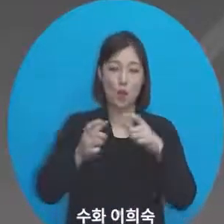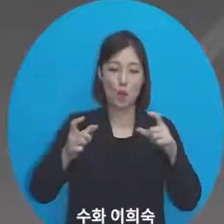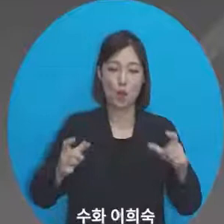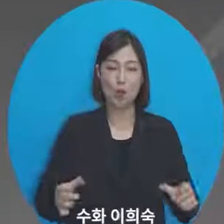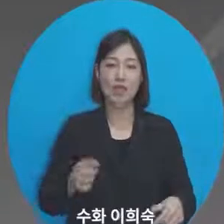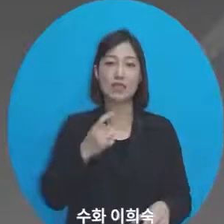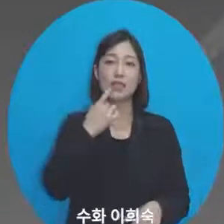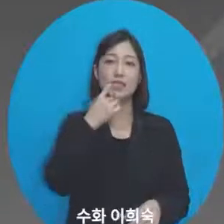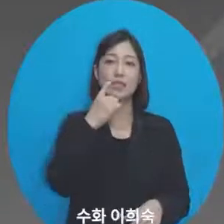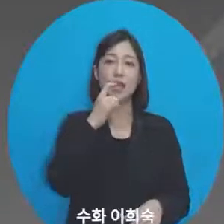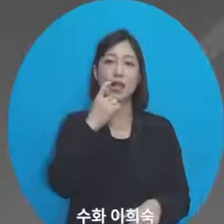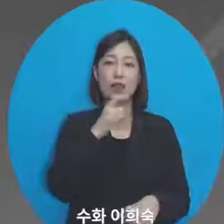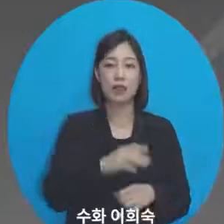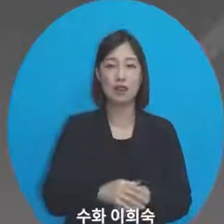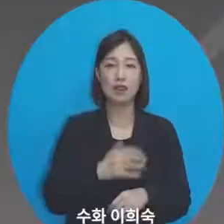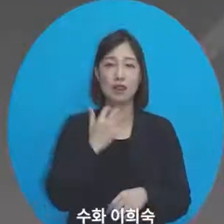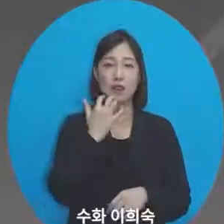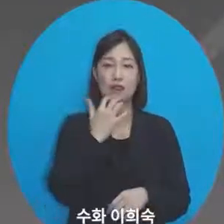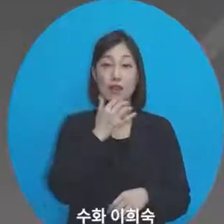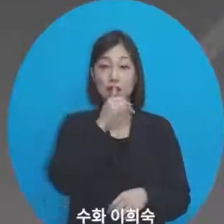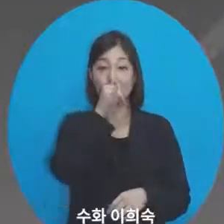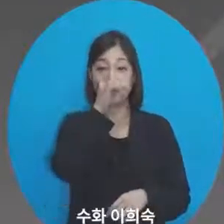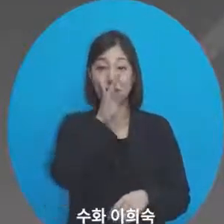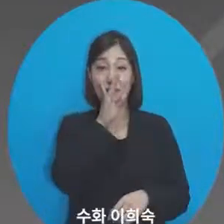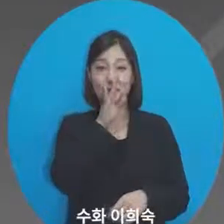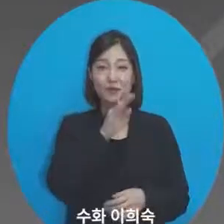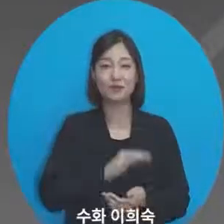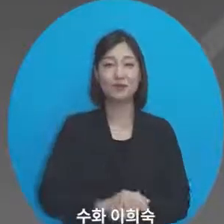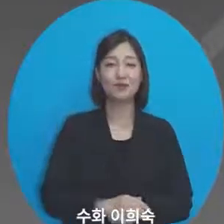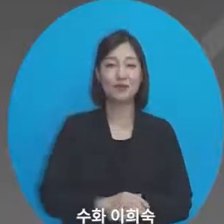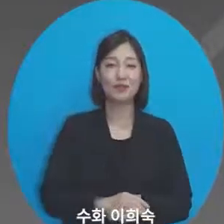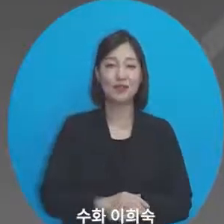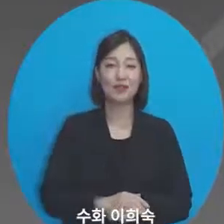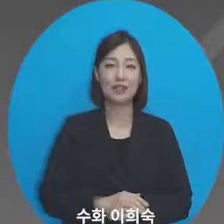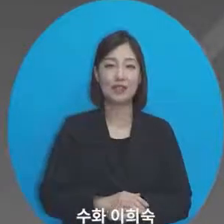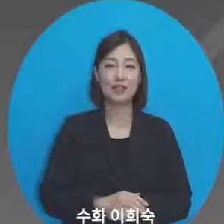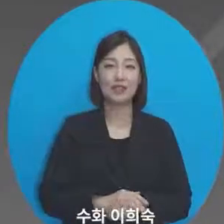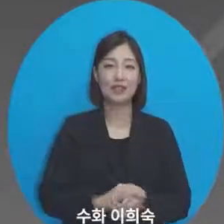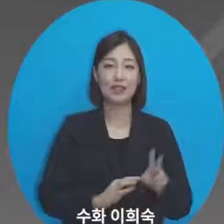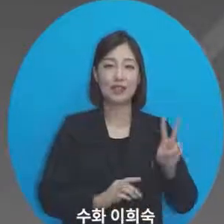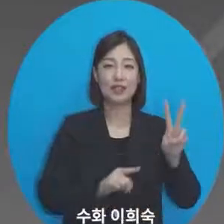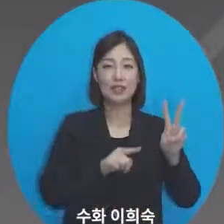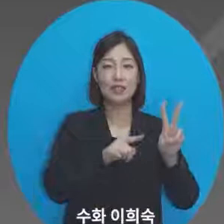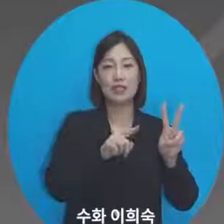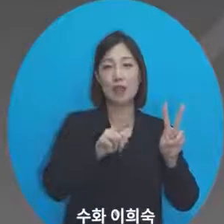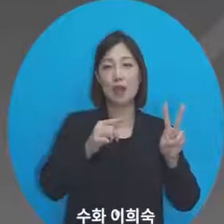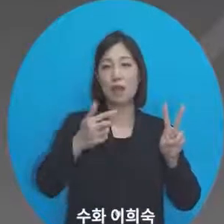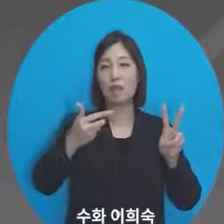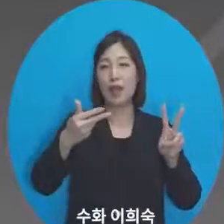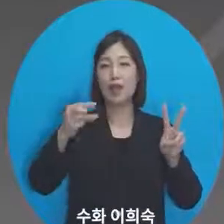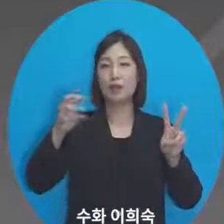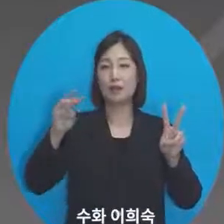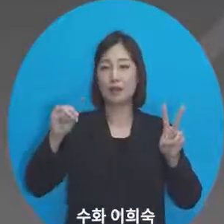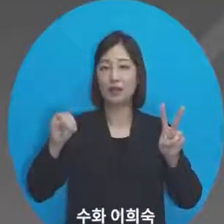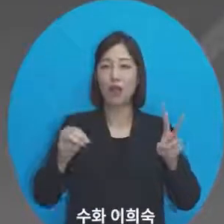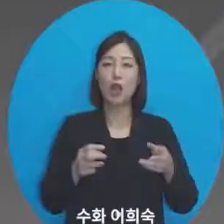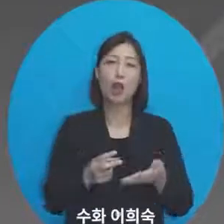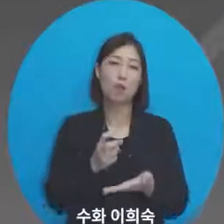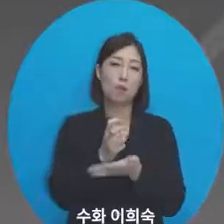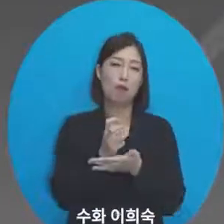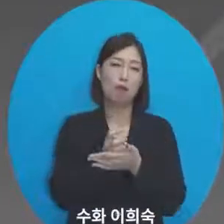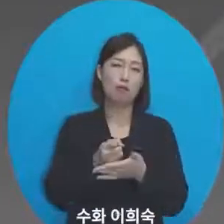두 가지가 있는데요. 속도 제한 노면 표시는 2m에 2.8m 크기를 법으로 규정을